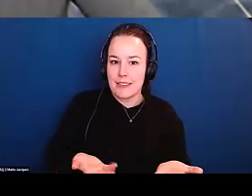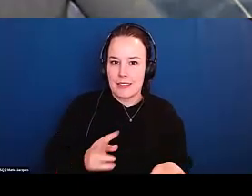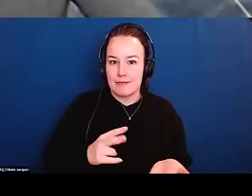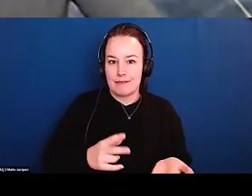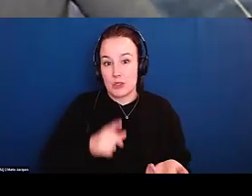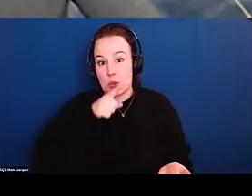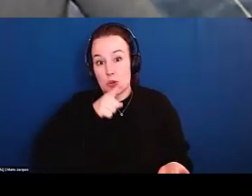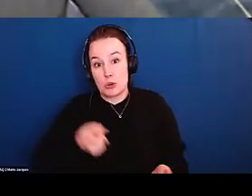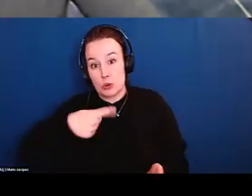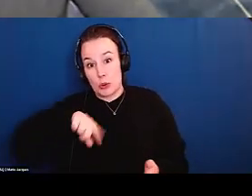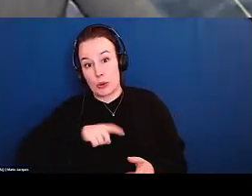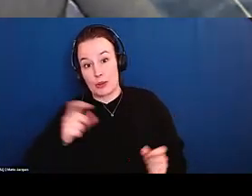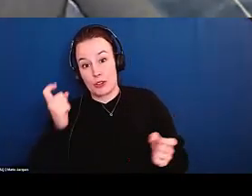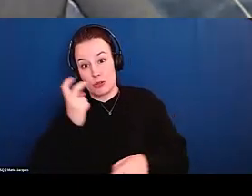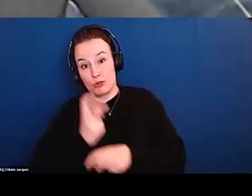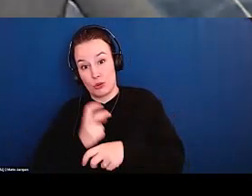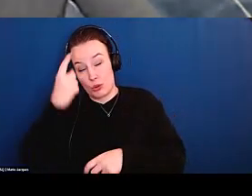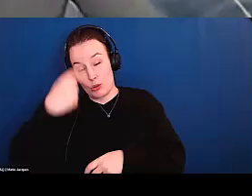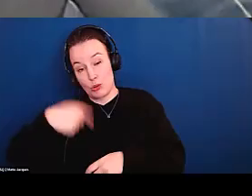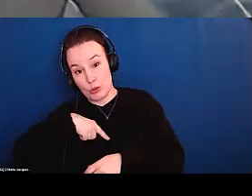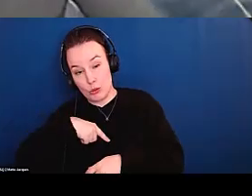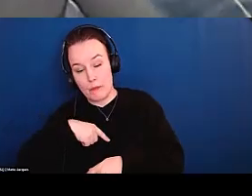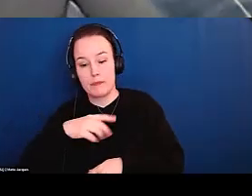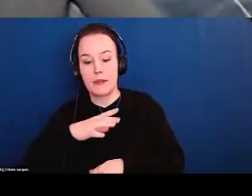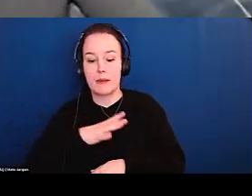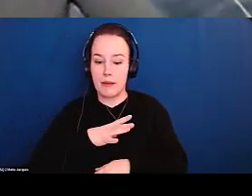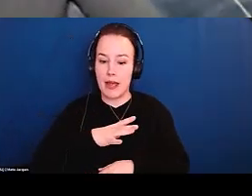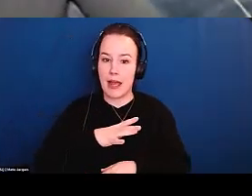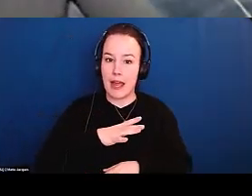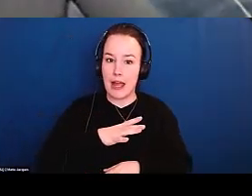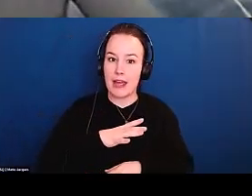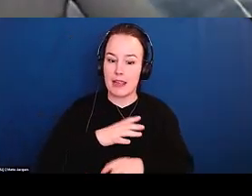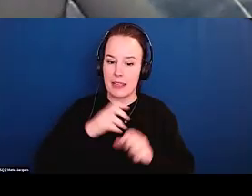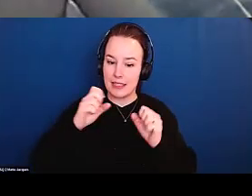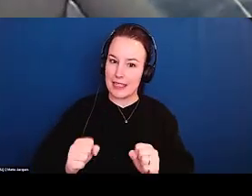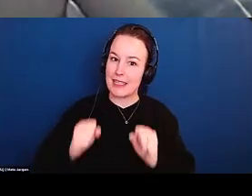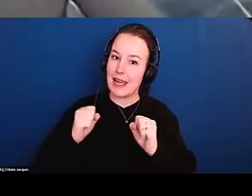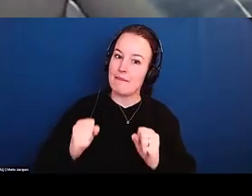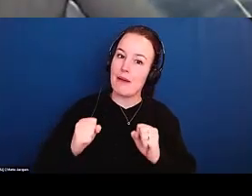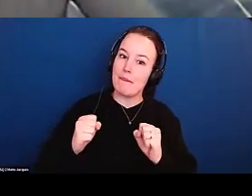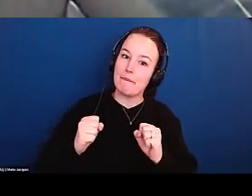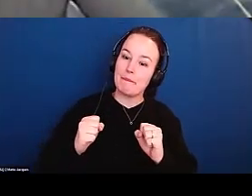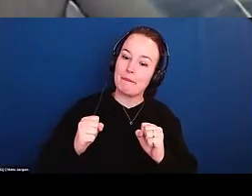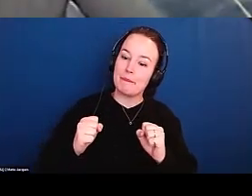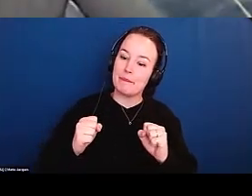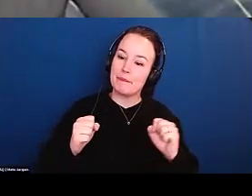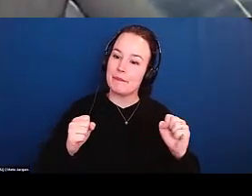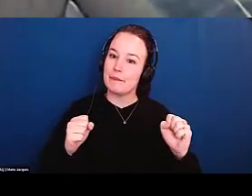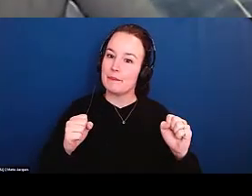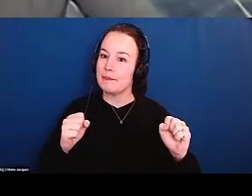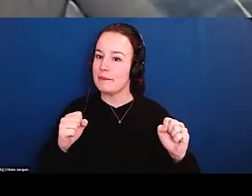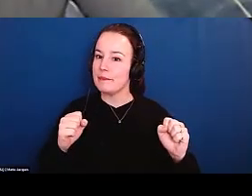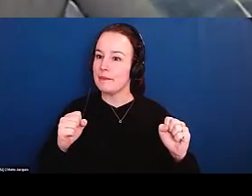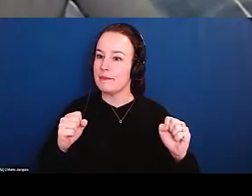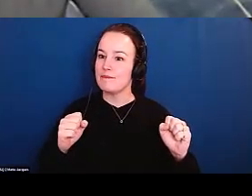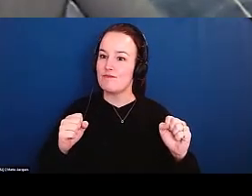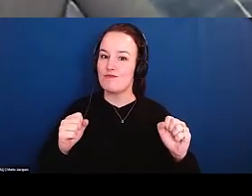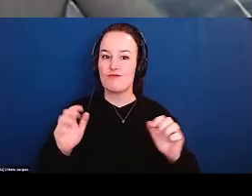chose difficile pour nous. Mais peut-être que nous pouvons essayer de mettre en lumière